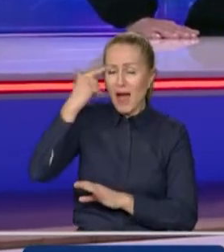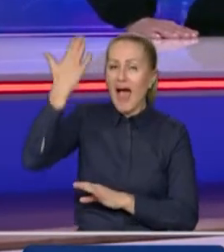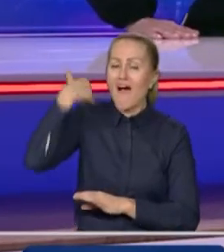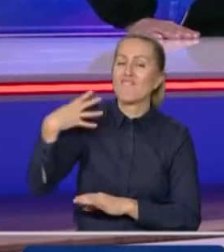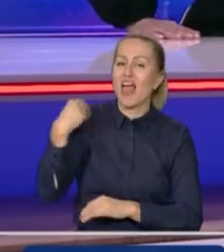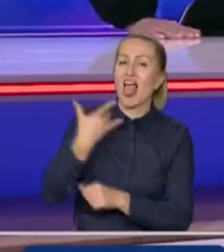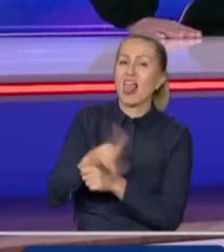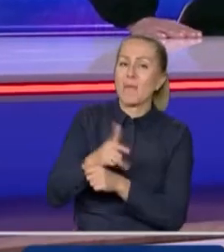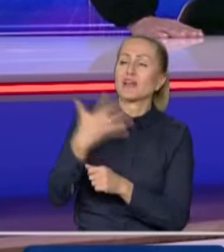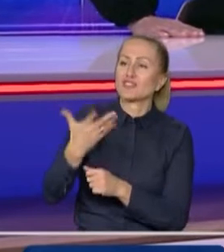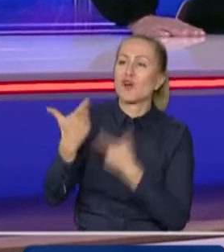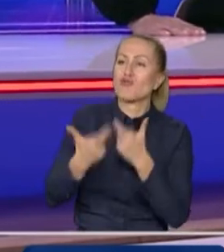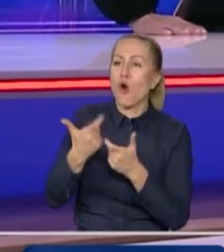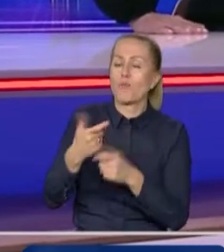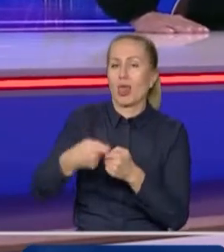obniżaliście,